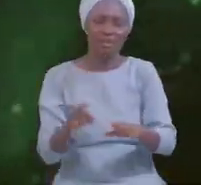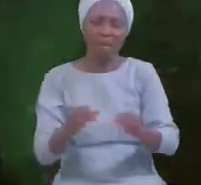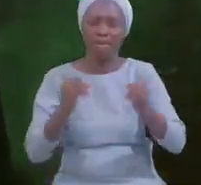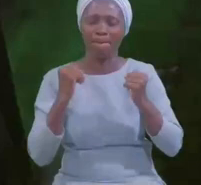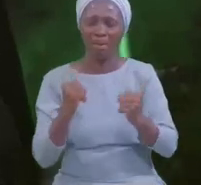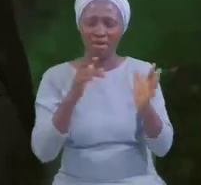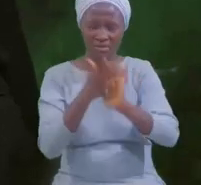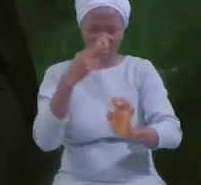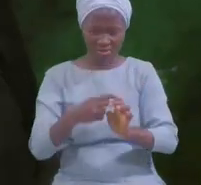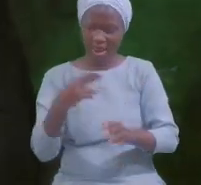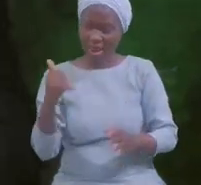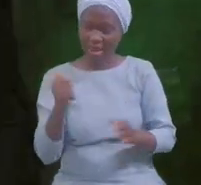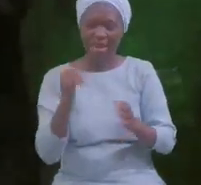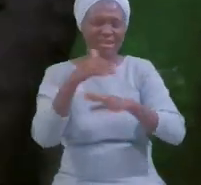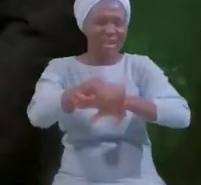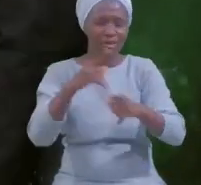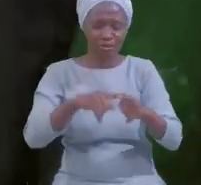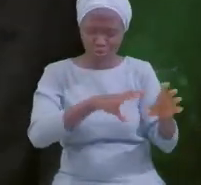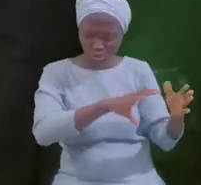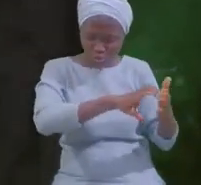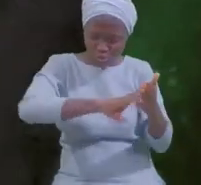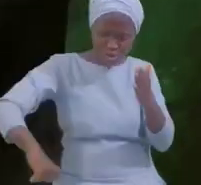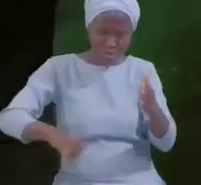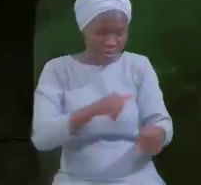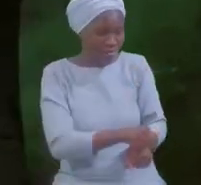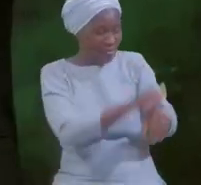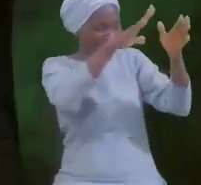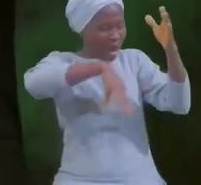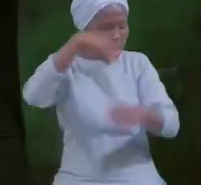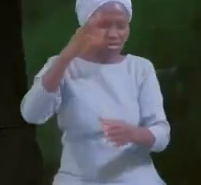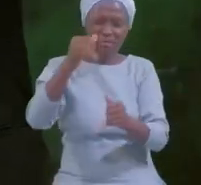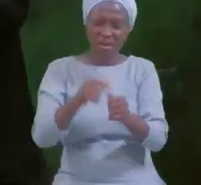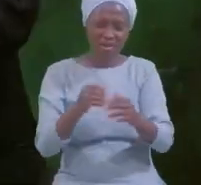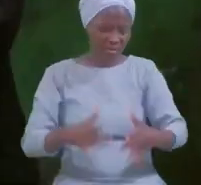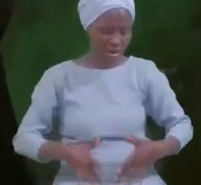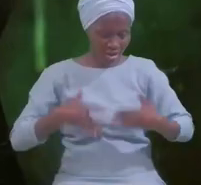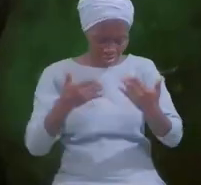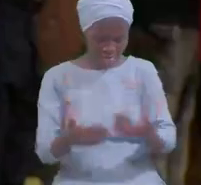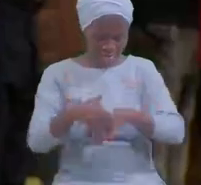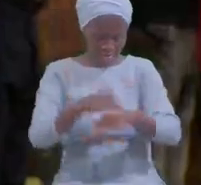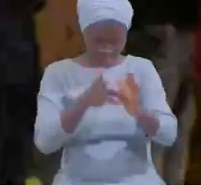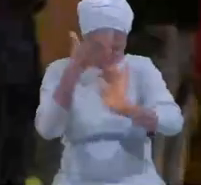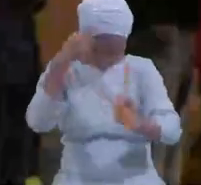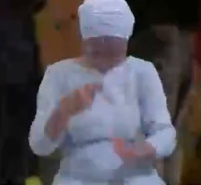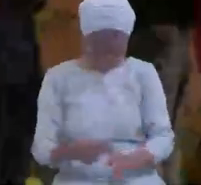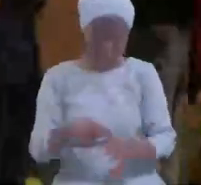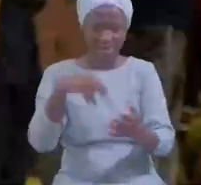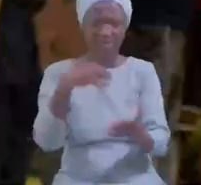soirée pour déplacer les montagnes de toute vie au nom de Jésus-Christ.